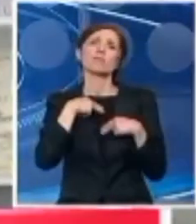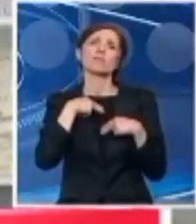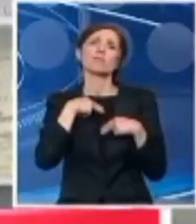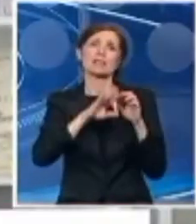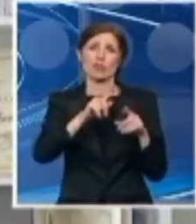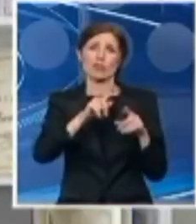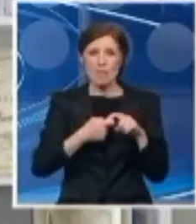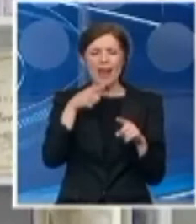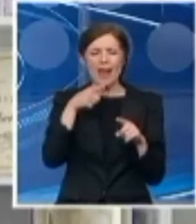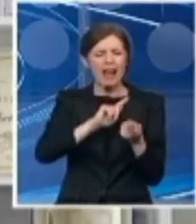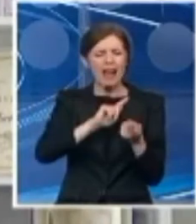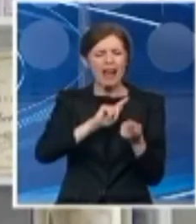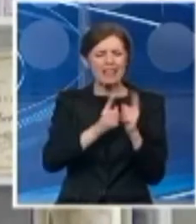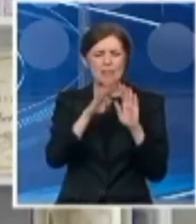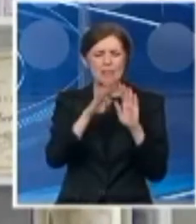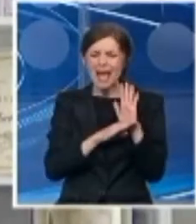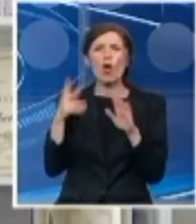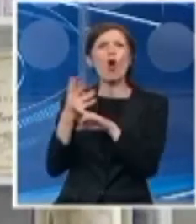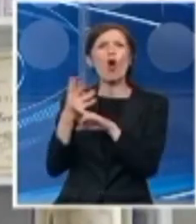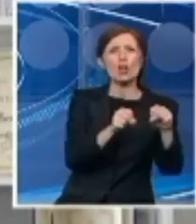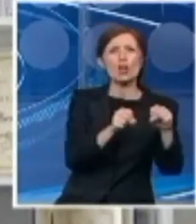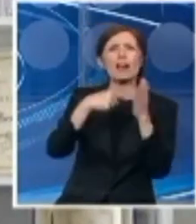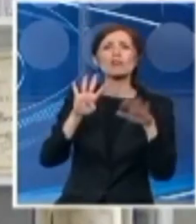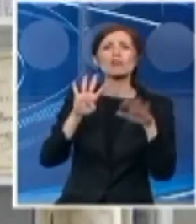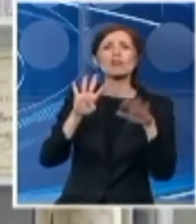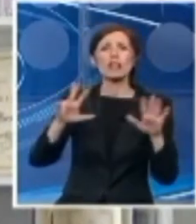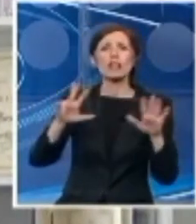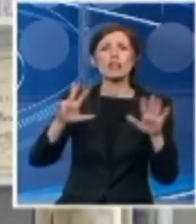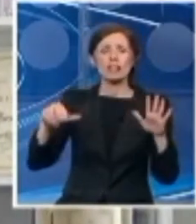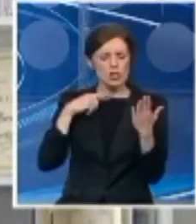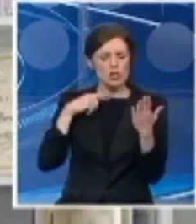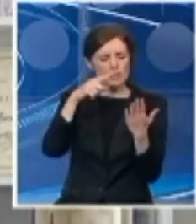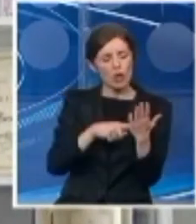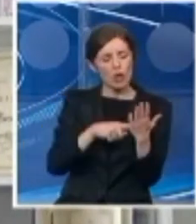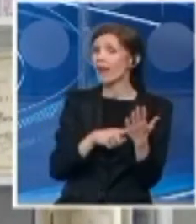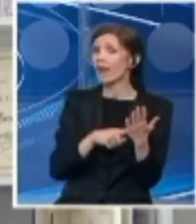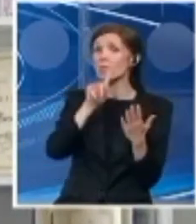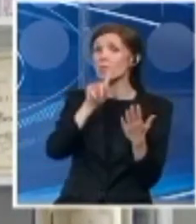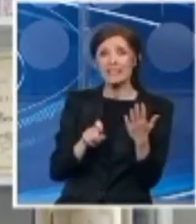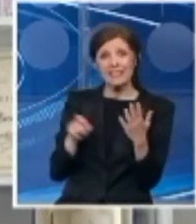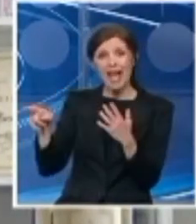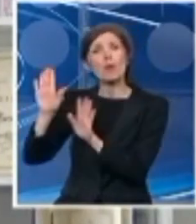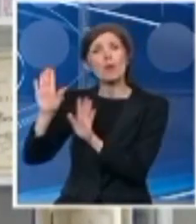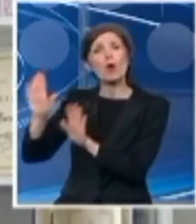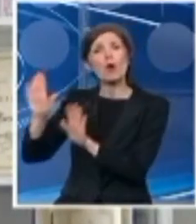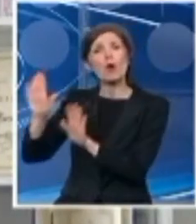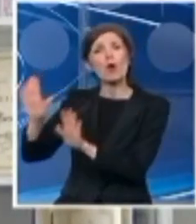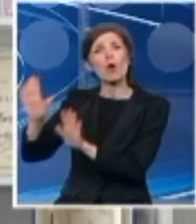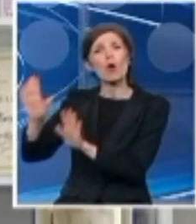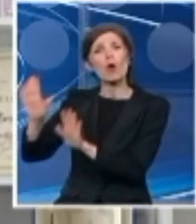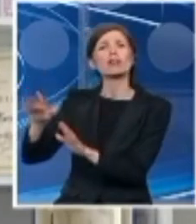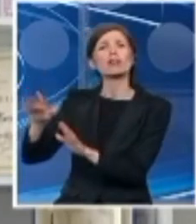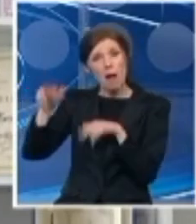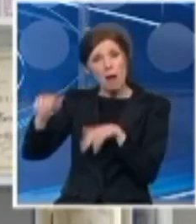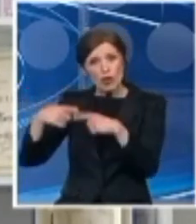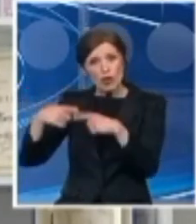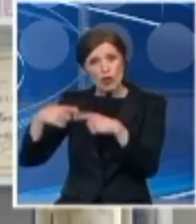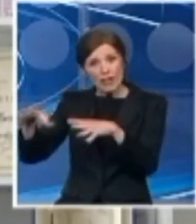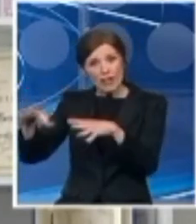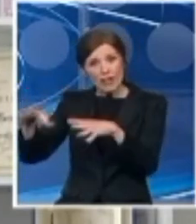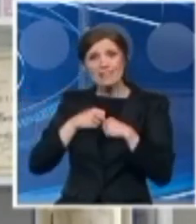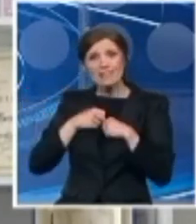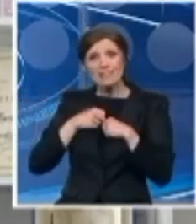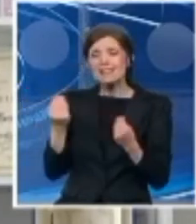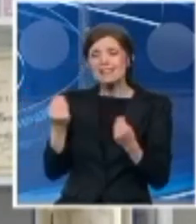Piten je da li poradice Anjšte mogli i nešto da nasledi? Je li u tom momentu niti Hans Albert, niti njegov brat nisu imali jugoslovensko